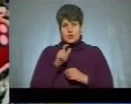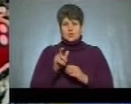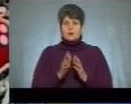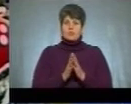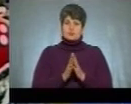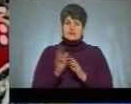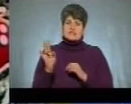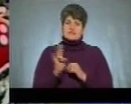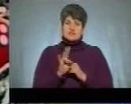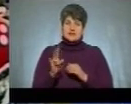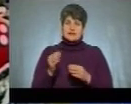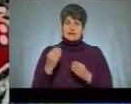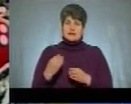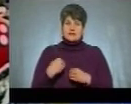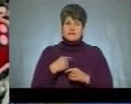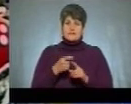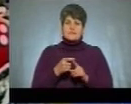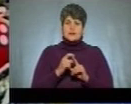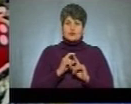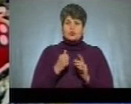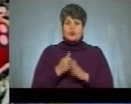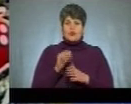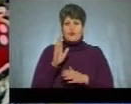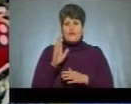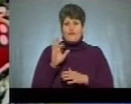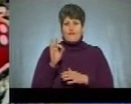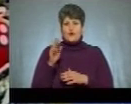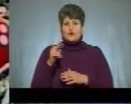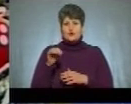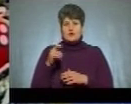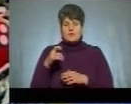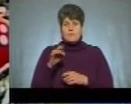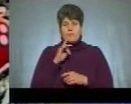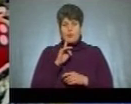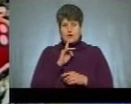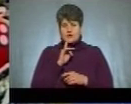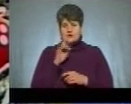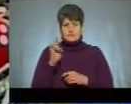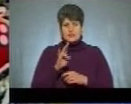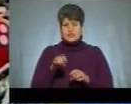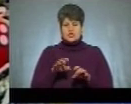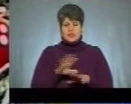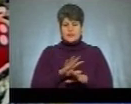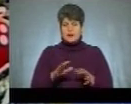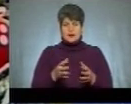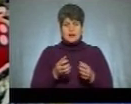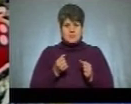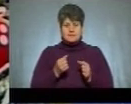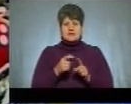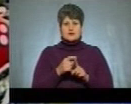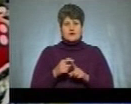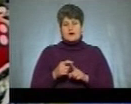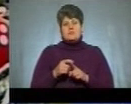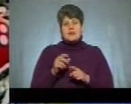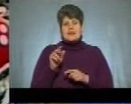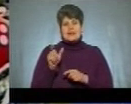попросили священника дати їм відповідь до водохреща. Поки що отець рішення не прийняв. За словами архієпископа Тернопільського і Кременецького